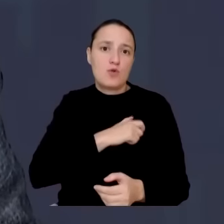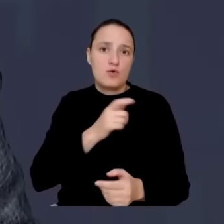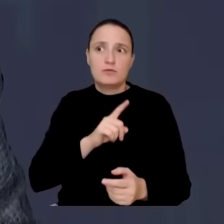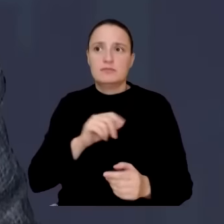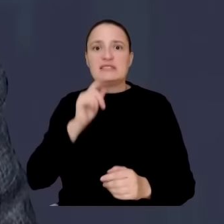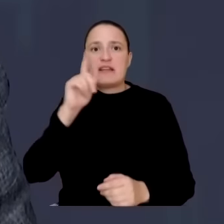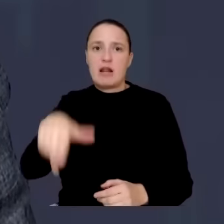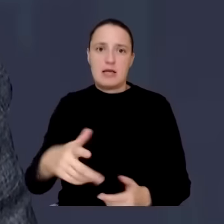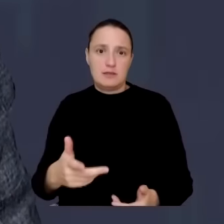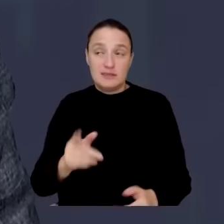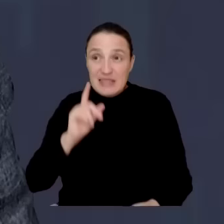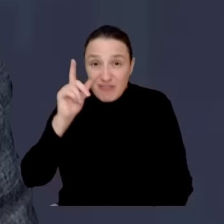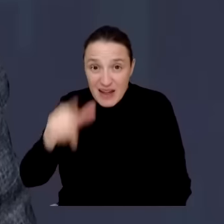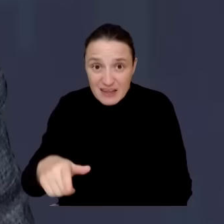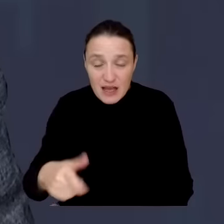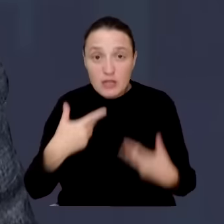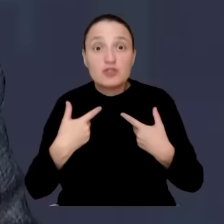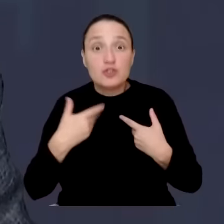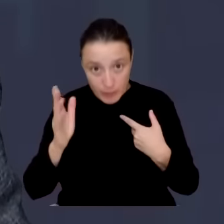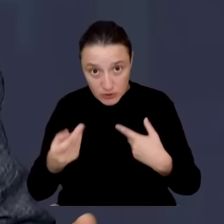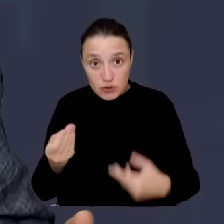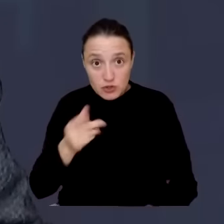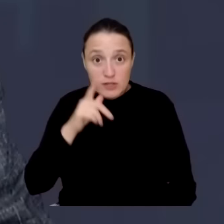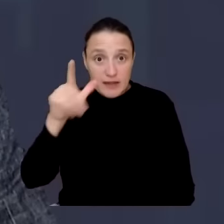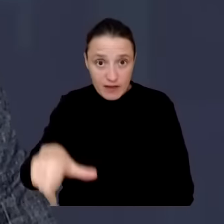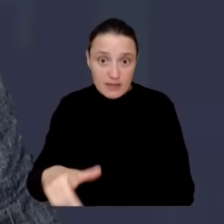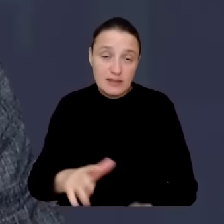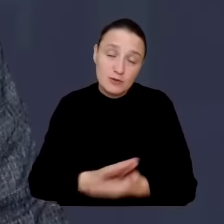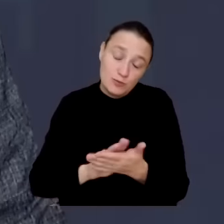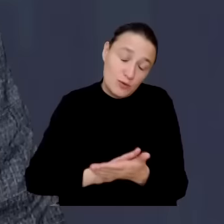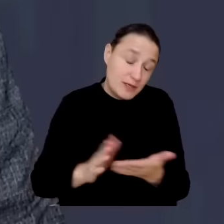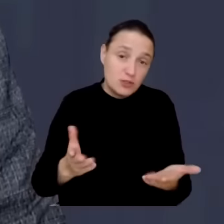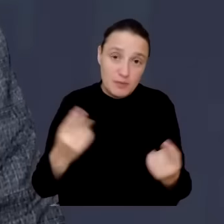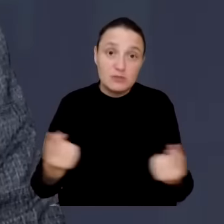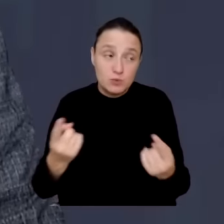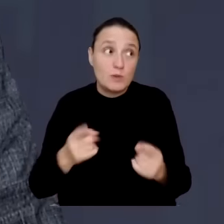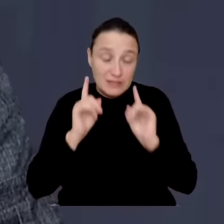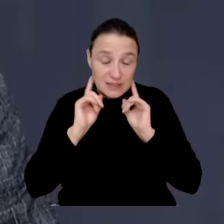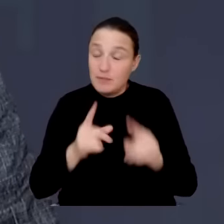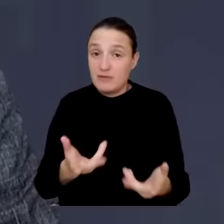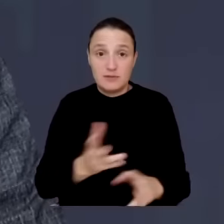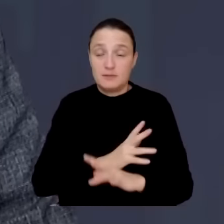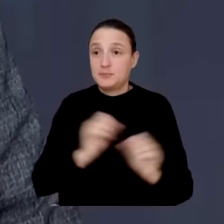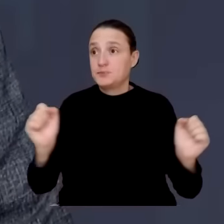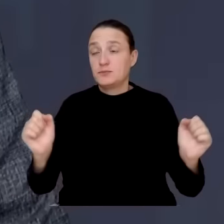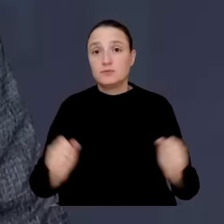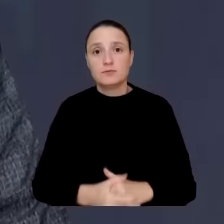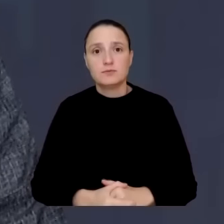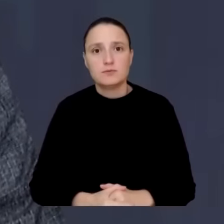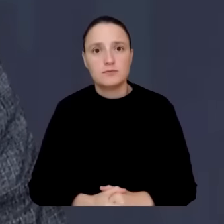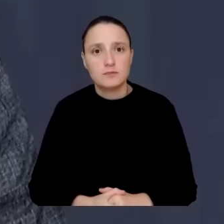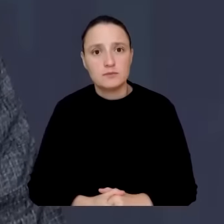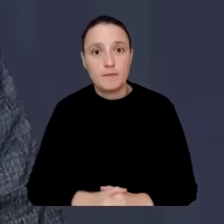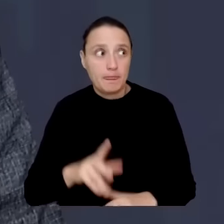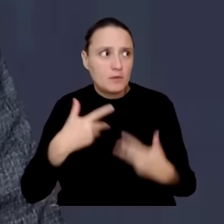lata za d lata to nie wiadomo czy jeszcze będą żyć na przykład no bo przepraszam No ale to jest sytuacja naprawdę nie niebagatelna to są to jest